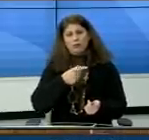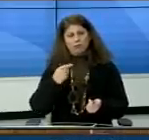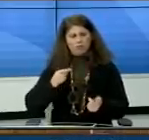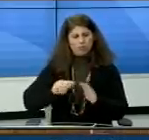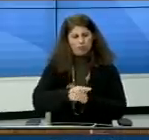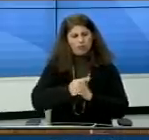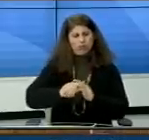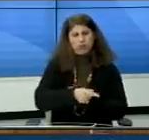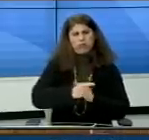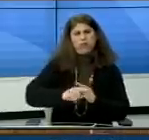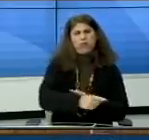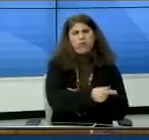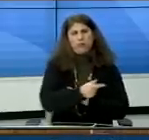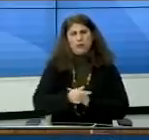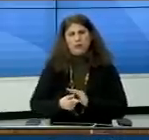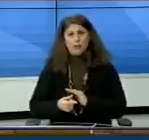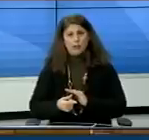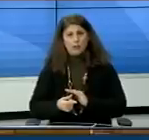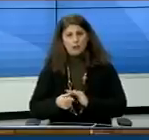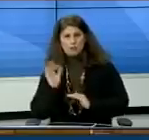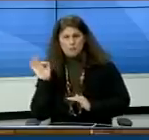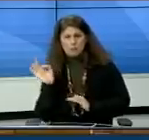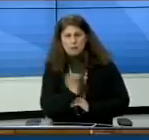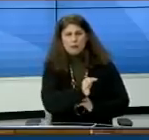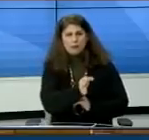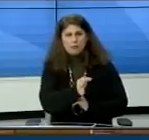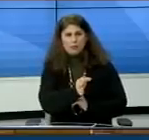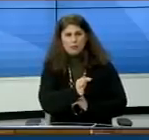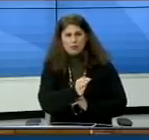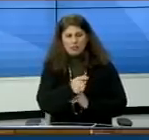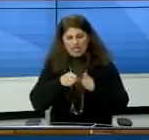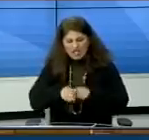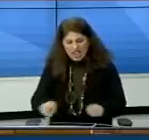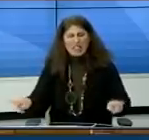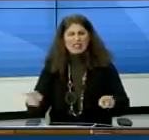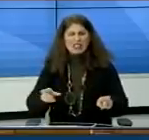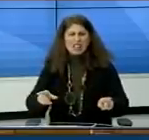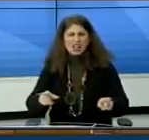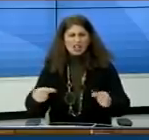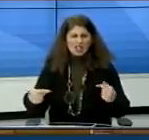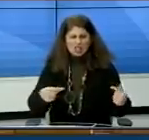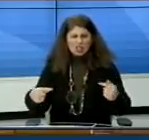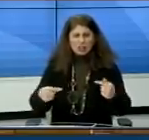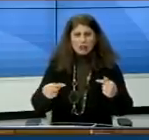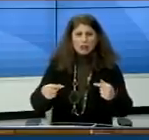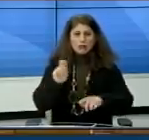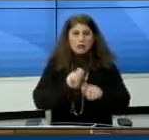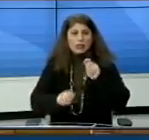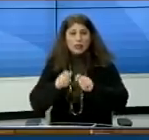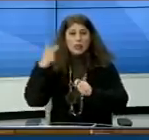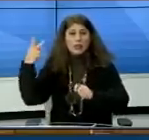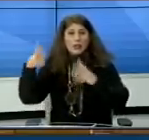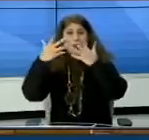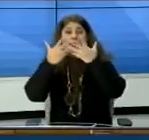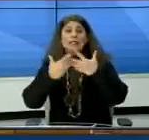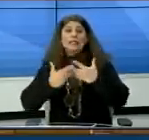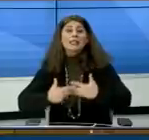και να εκτοξεύετε διχαστικά συνθήματα στείνοντας ένα δικό σας